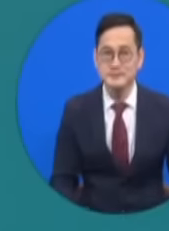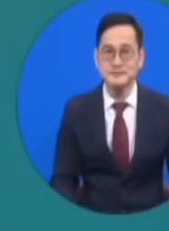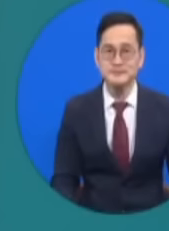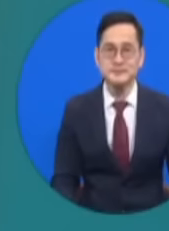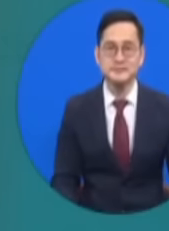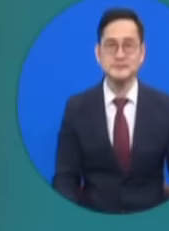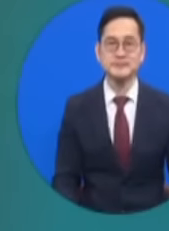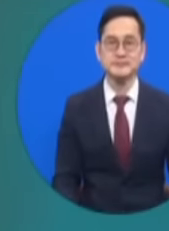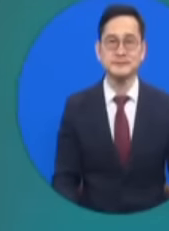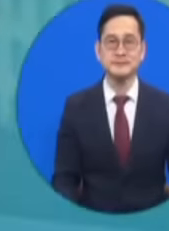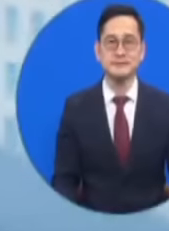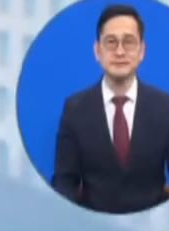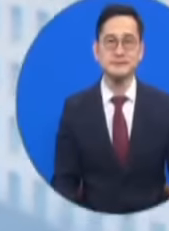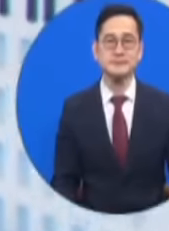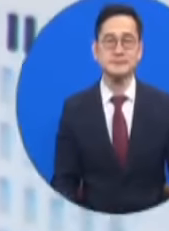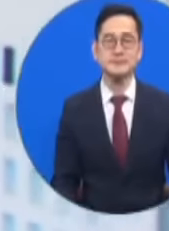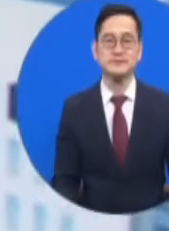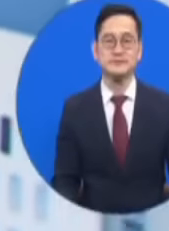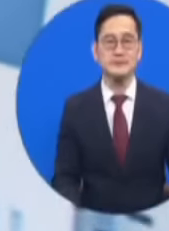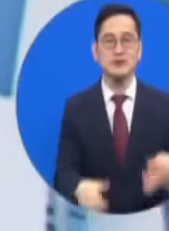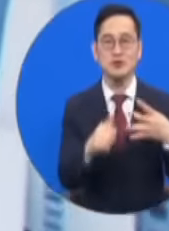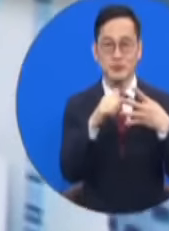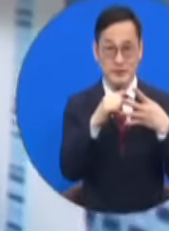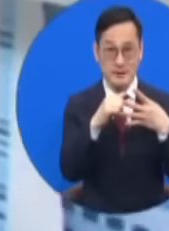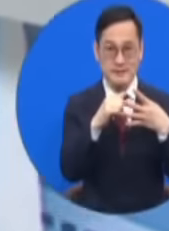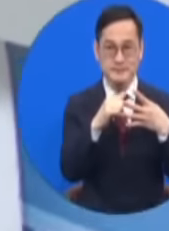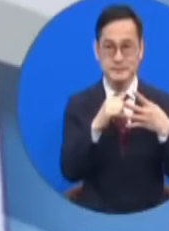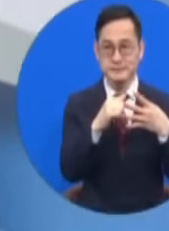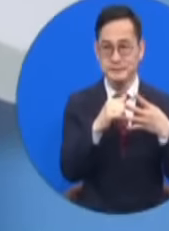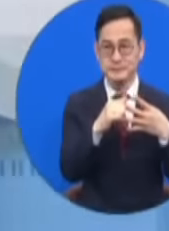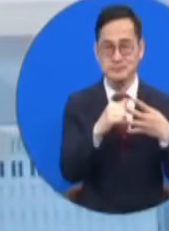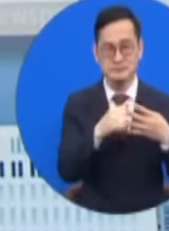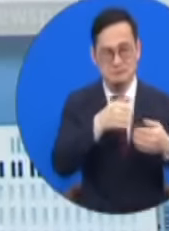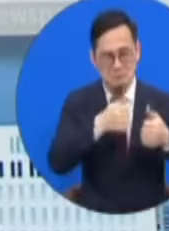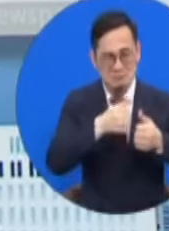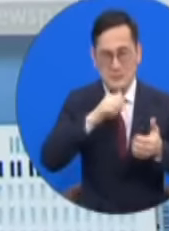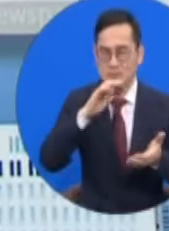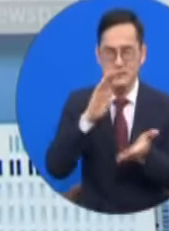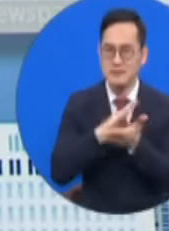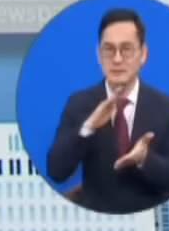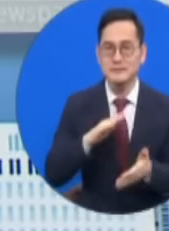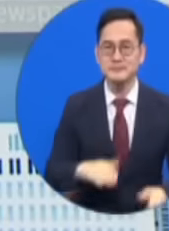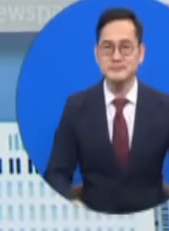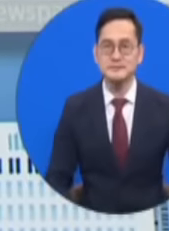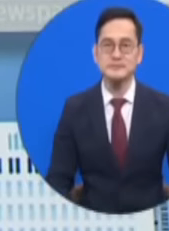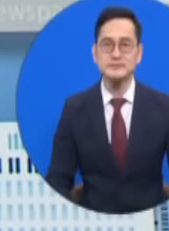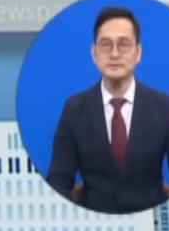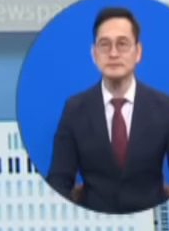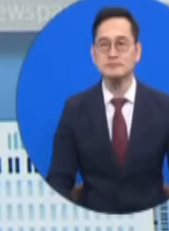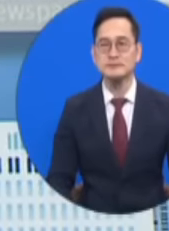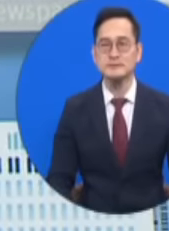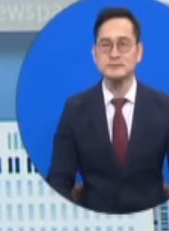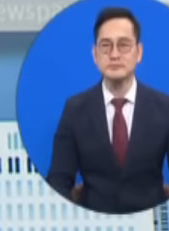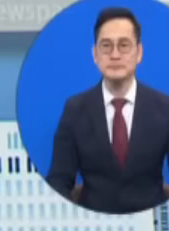이어서 두 번째 키워드입니다. 두 번째 키워드는 이겁니다. 초박빙, 한국일보 3면이 분석하고